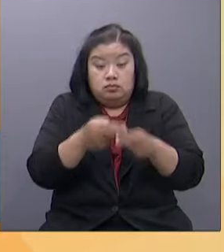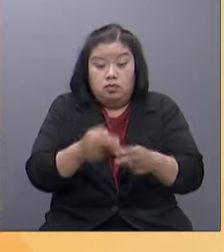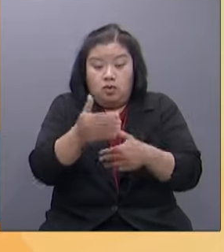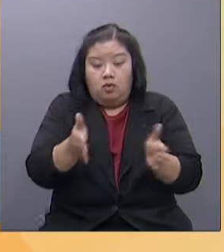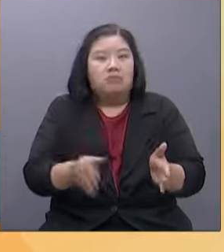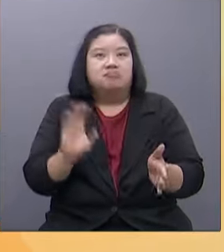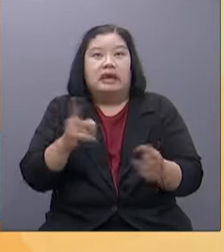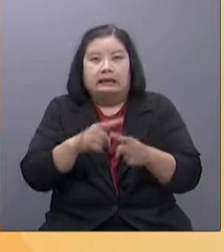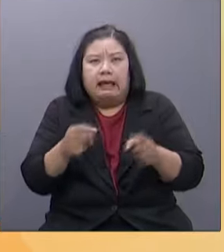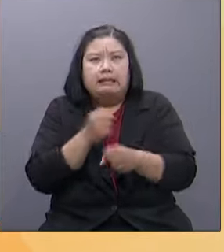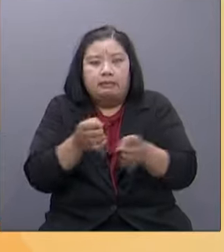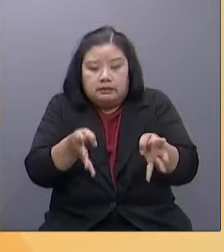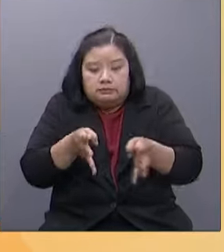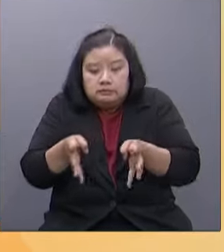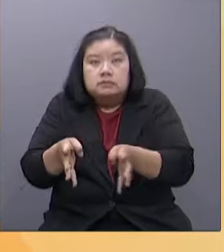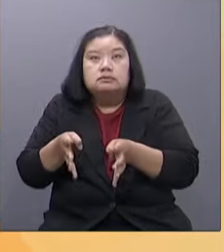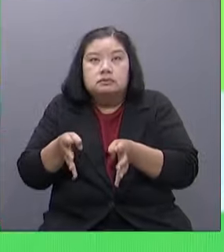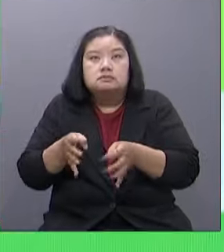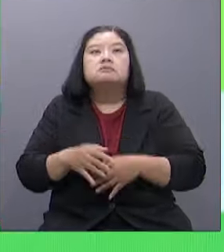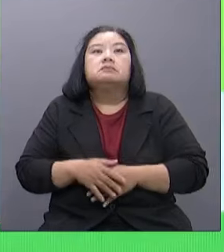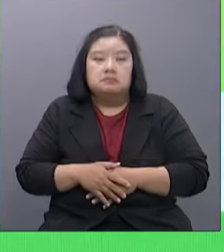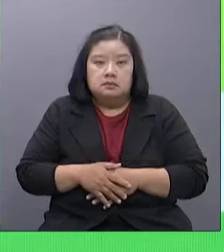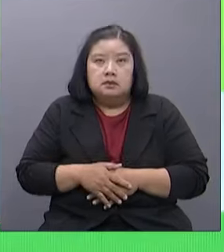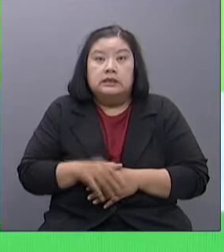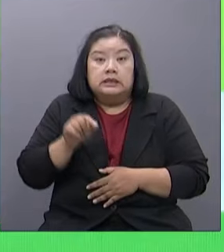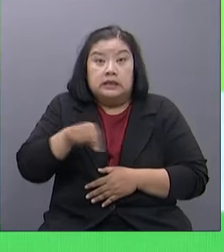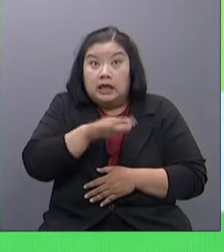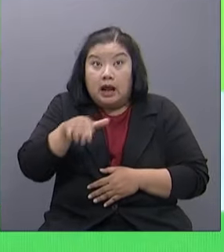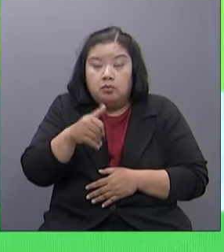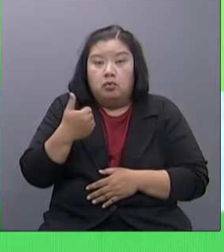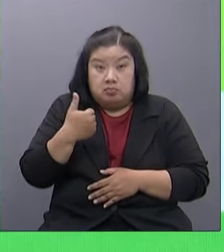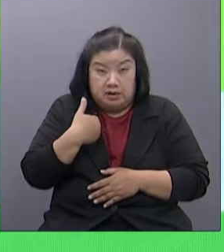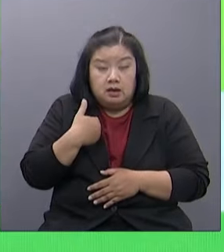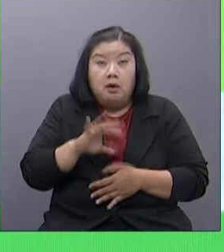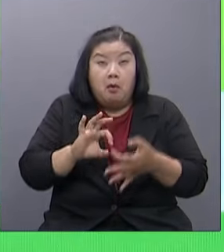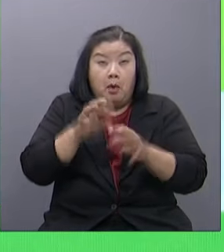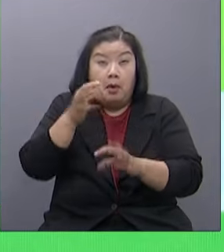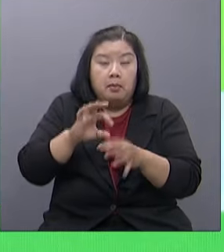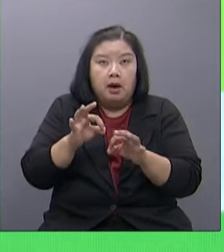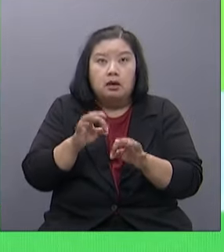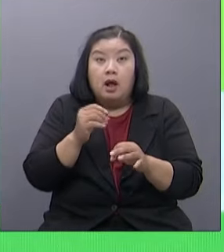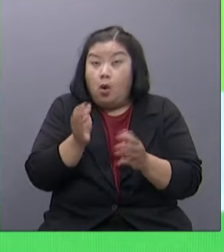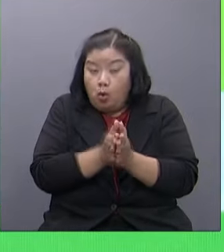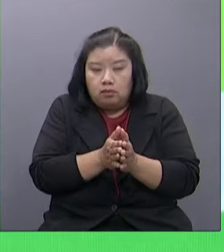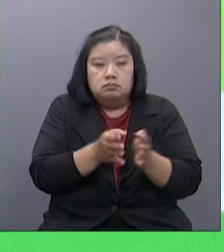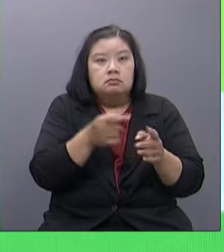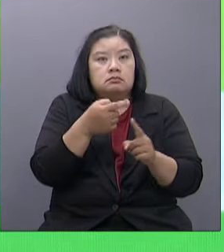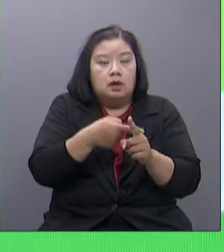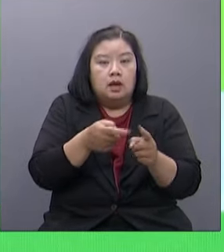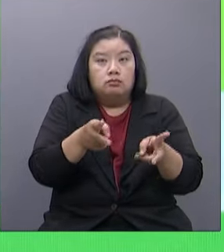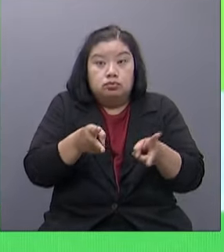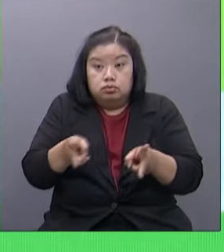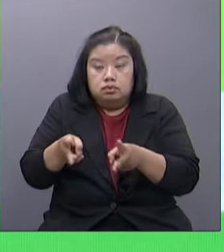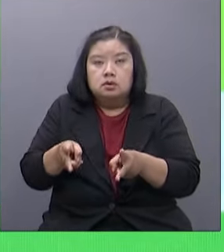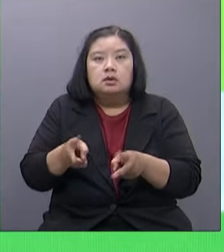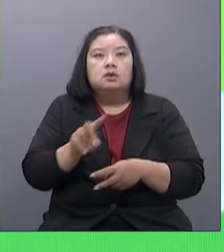นะคะเขาบอกว่าเสียหายเนี่ยถึง 118คูหาเดี๋ยวกลับมาถามอาจารย์บัณฑิตต่อนะคะว่าเราจะมีแนวทางหรือข้อ